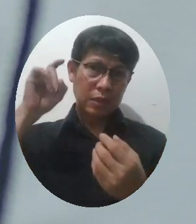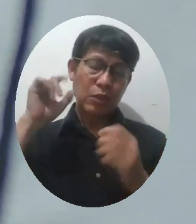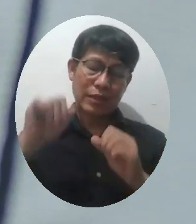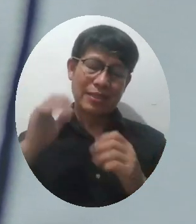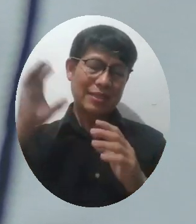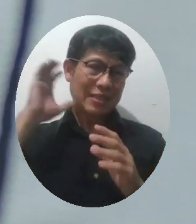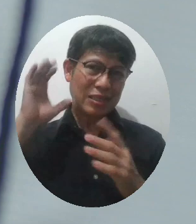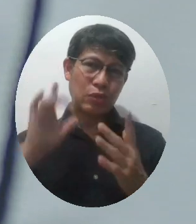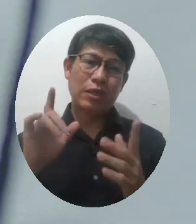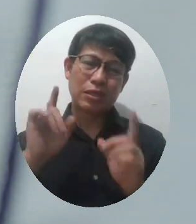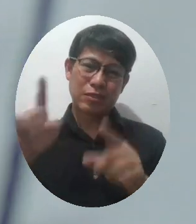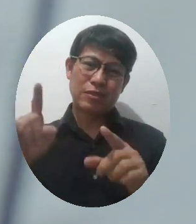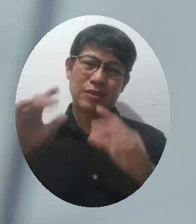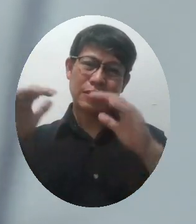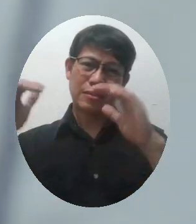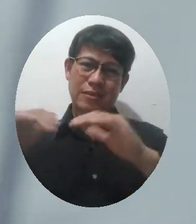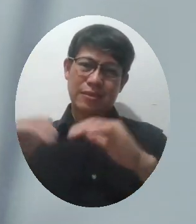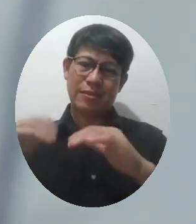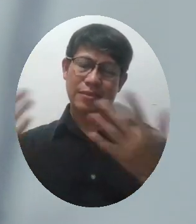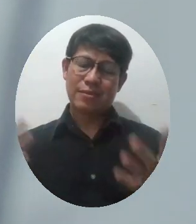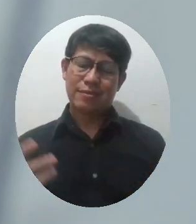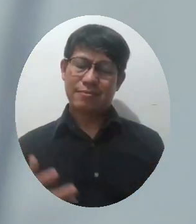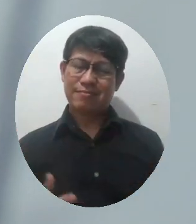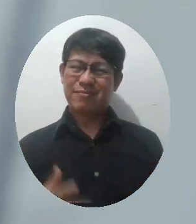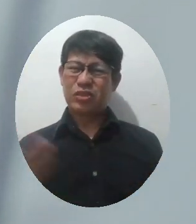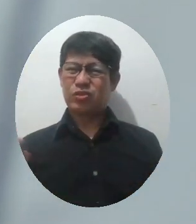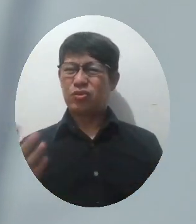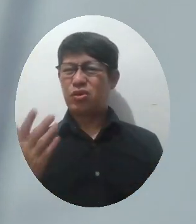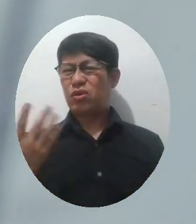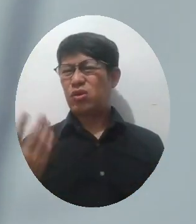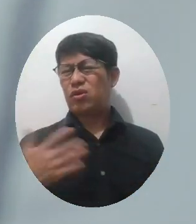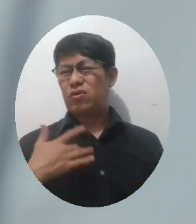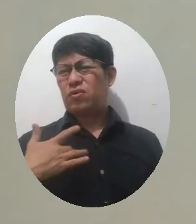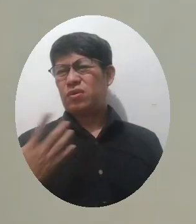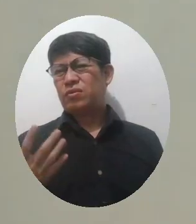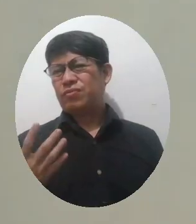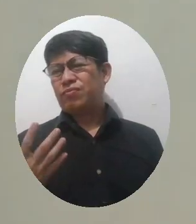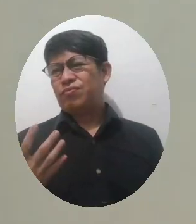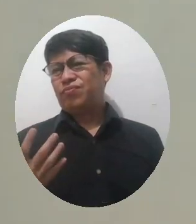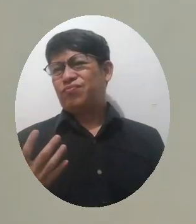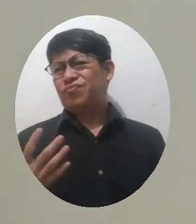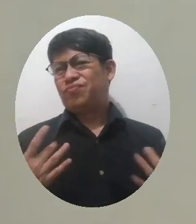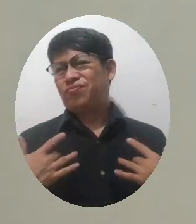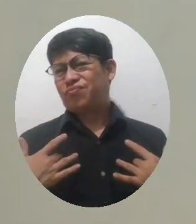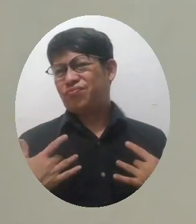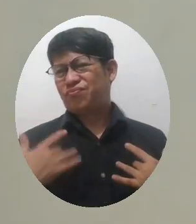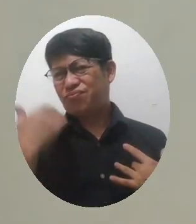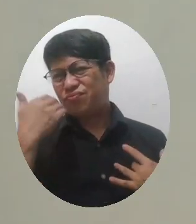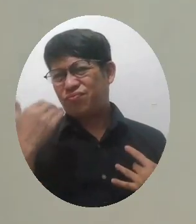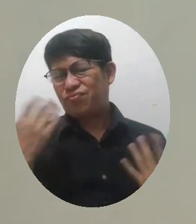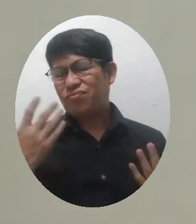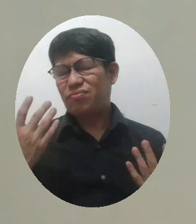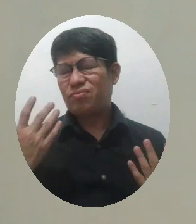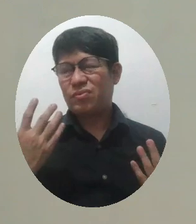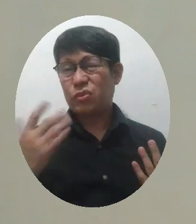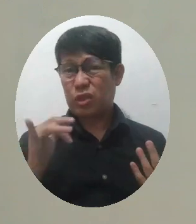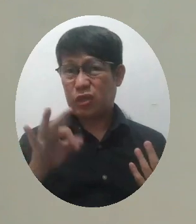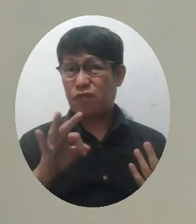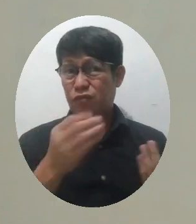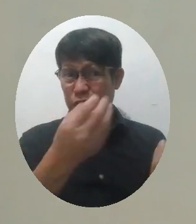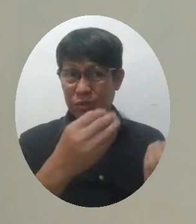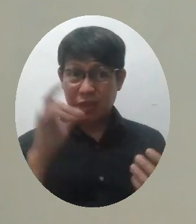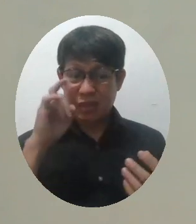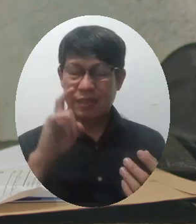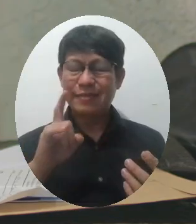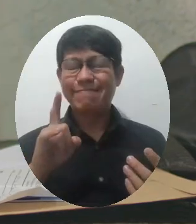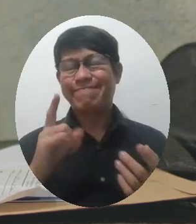talaga akong nahihiya. Parang feeling ko sarili ko parang kulang ganun. Kaya yung kung magkaroon man ako ng hearing aid, sobrang laking